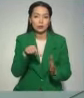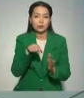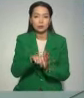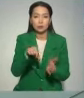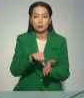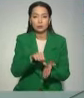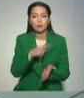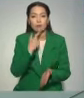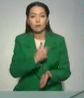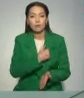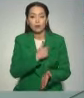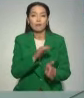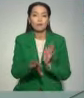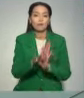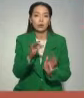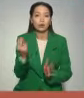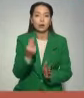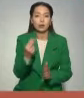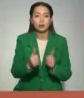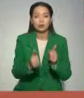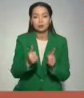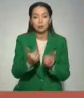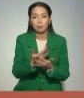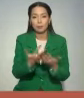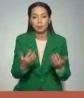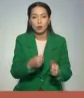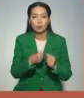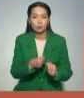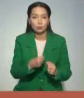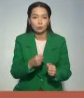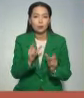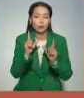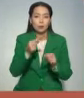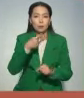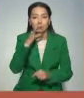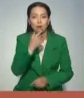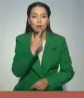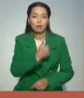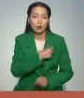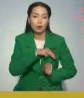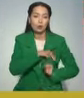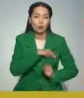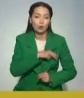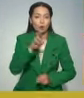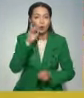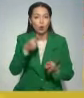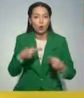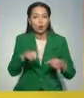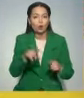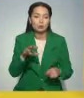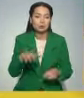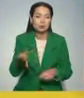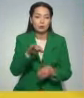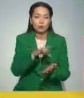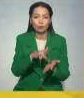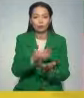силовых структур выбрали в Астане на турнир по этому виду единоборств съехались полицейские военнослужащие и сотрудники службы госохраны со всей